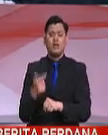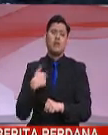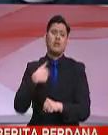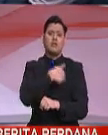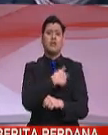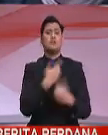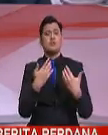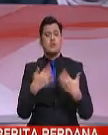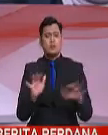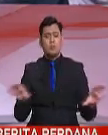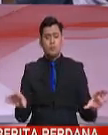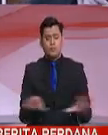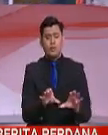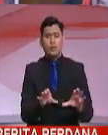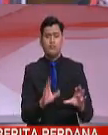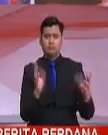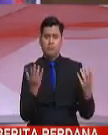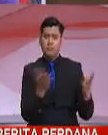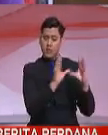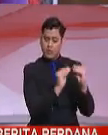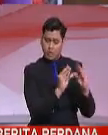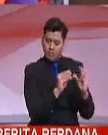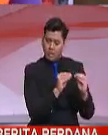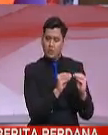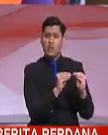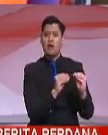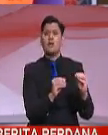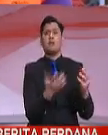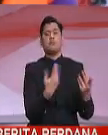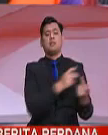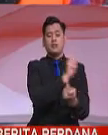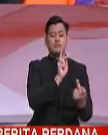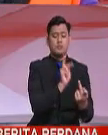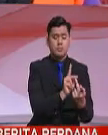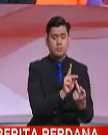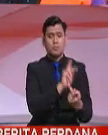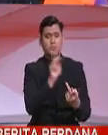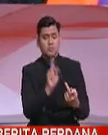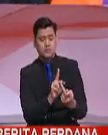kita telah membuat penyerasan bersama di bawah PKOB ini.